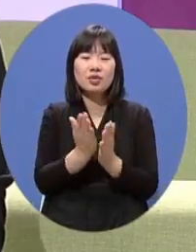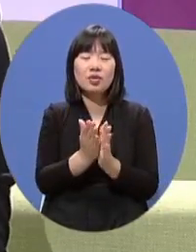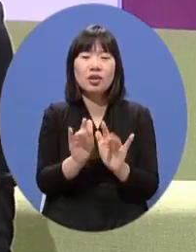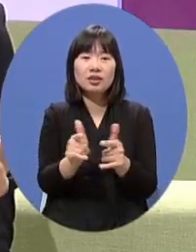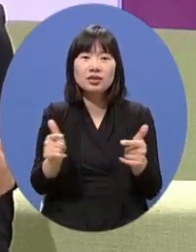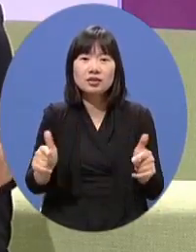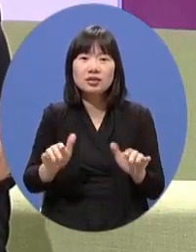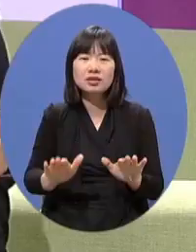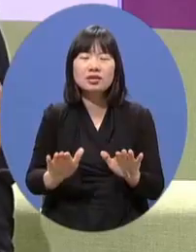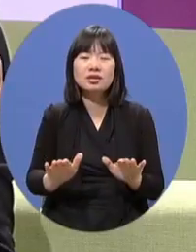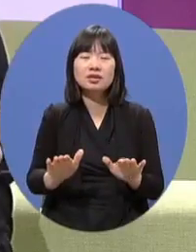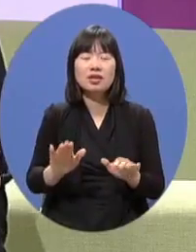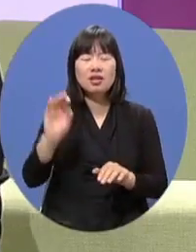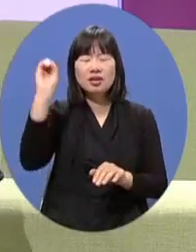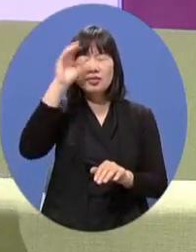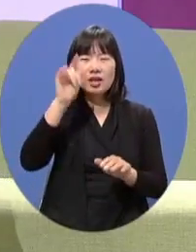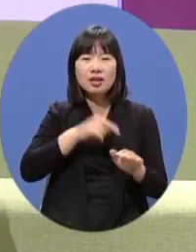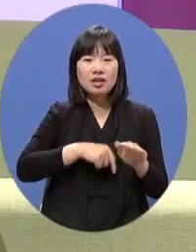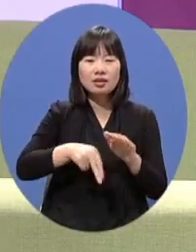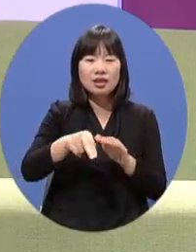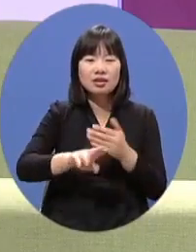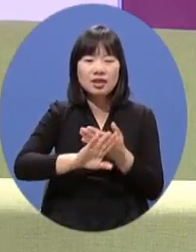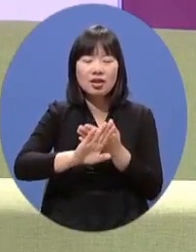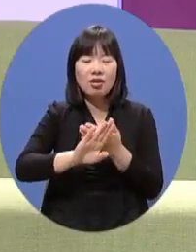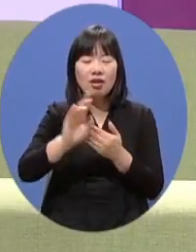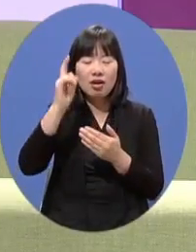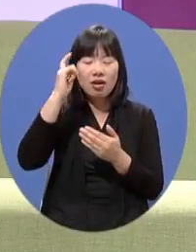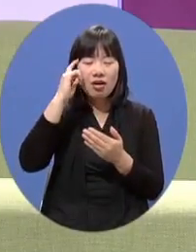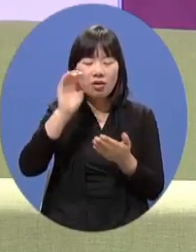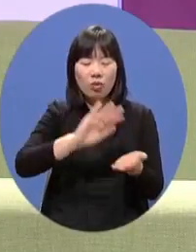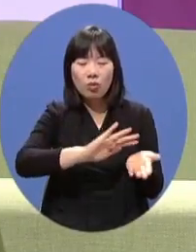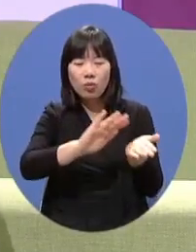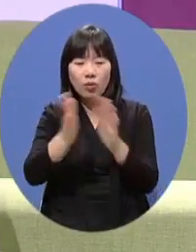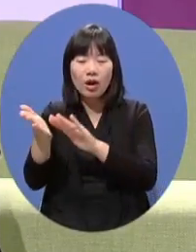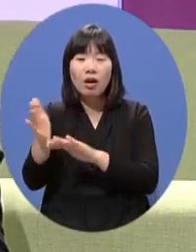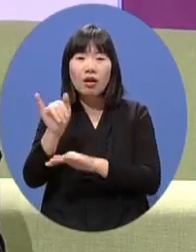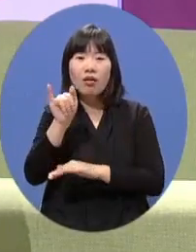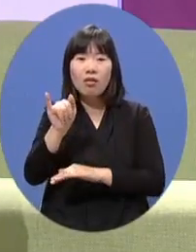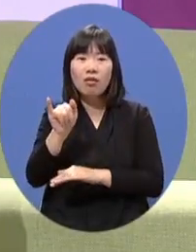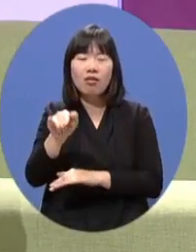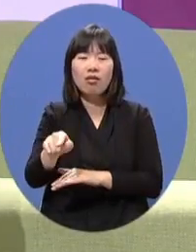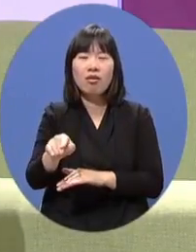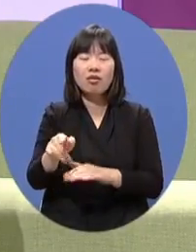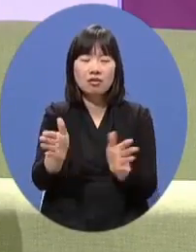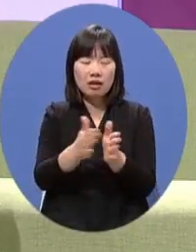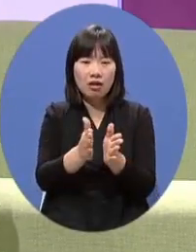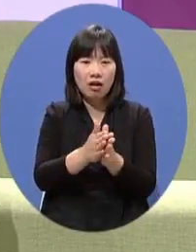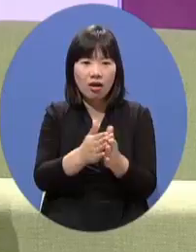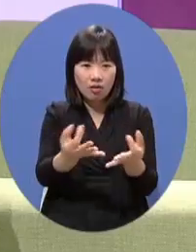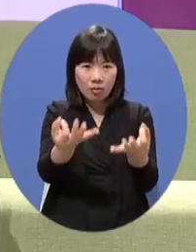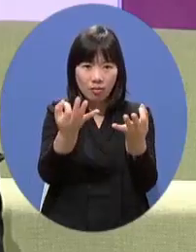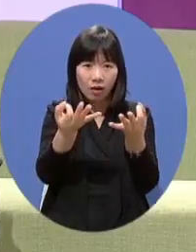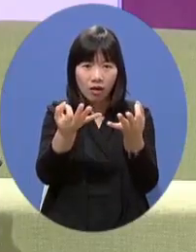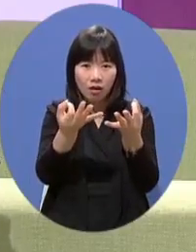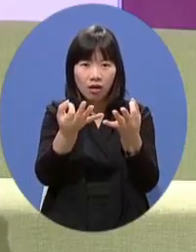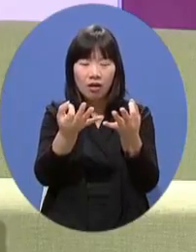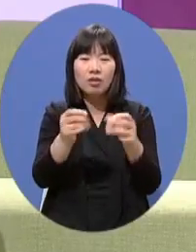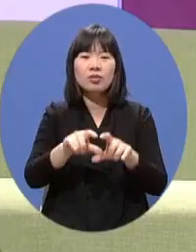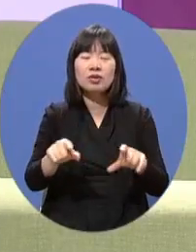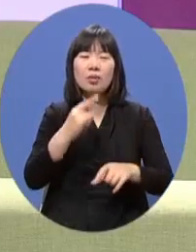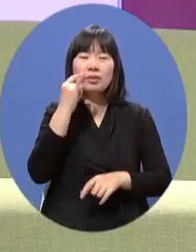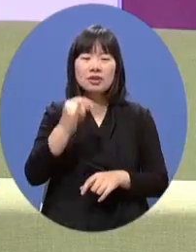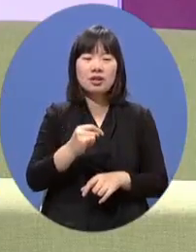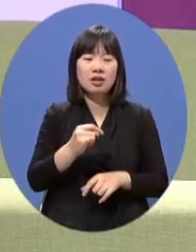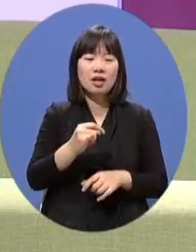있을 때 이렇게 갑자기 가다가 갑자기 다른 걸로 확 전환이 되거든요. 그럴 때는 서진아, 근데 보통 이럴 때